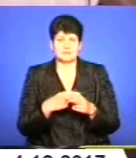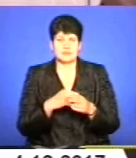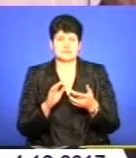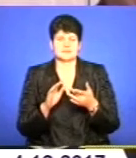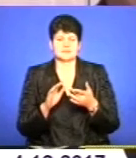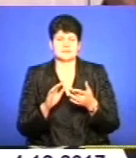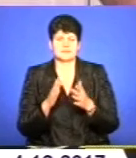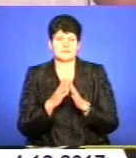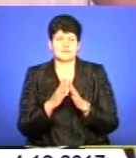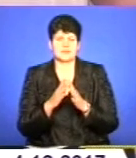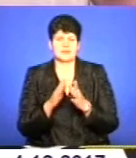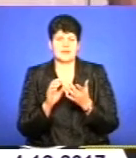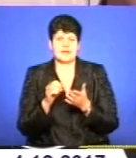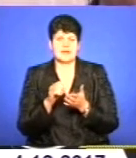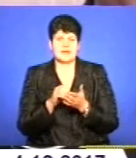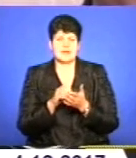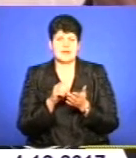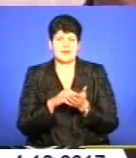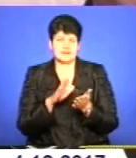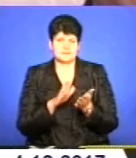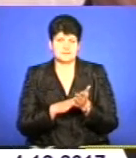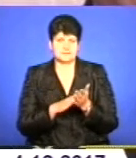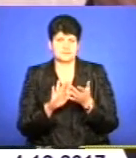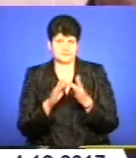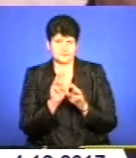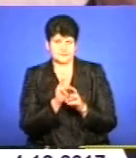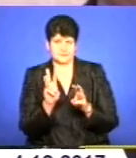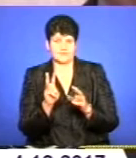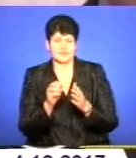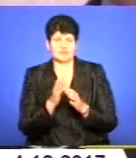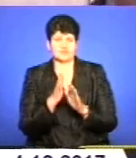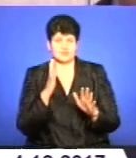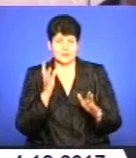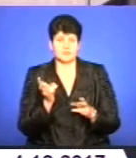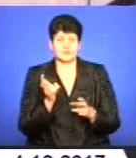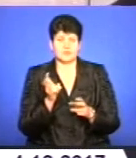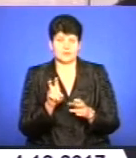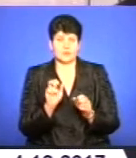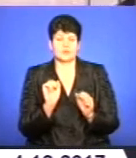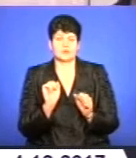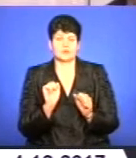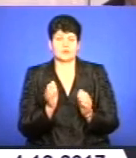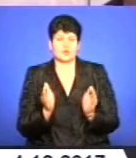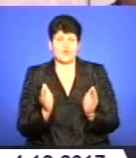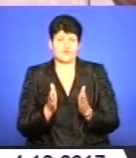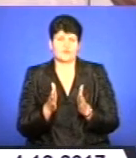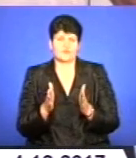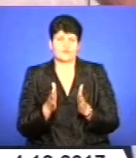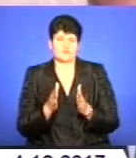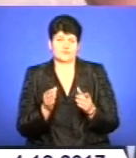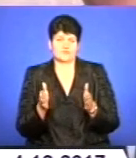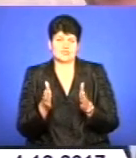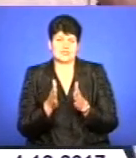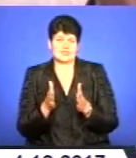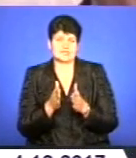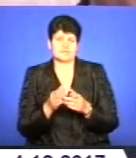також передбачено ще, що є місця для людей, котрі без електронної черги йдуть до вузьких спеціалістів. Це є нормально, ми розуміємо, треба час